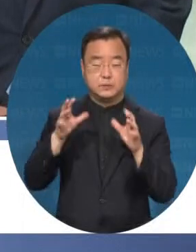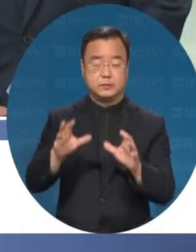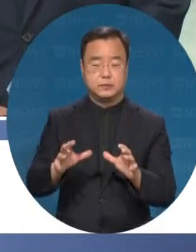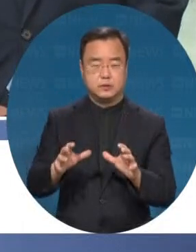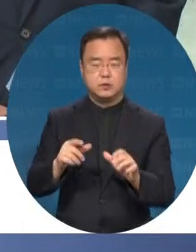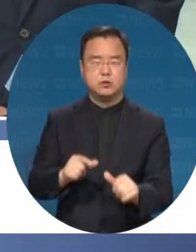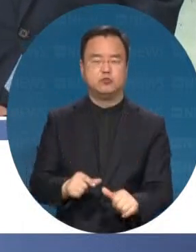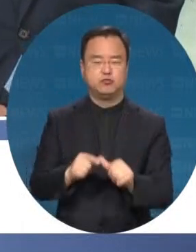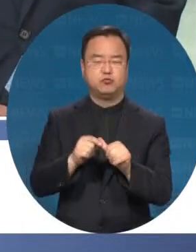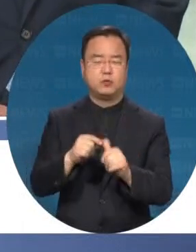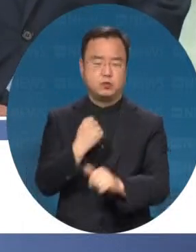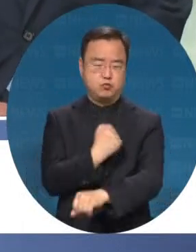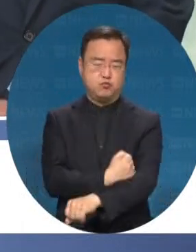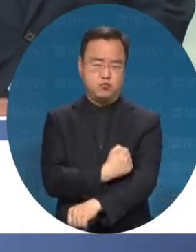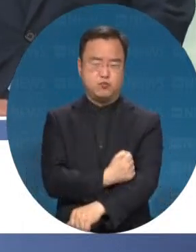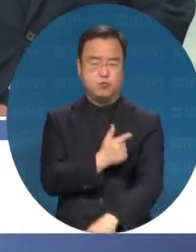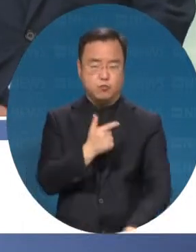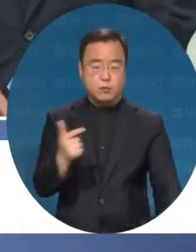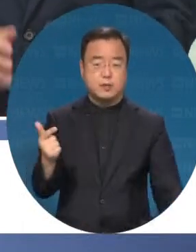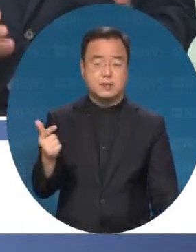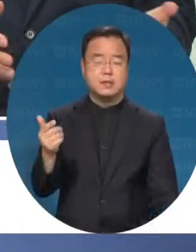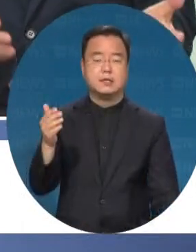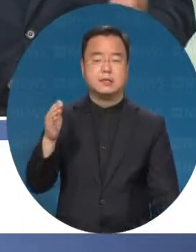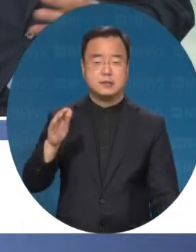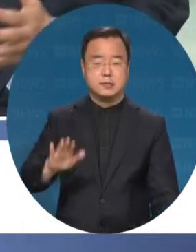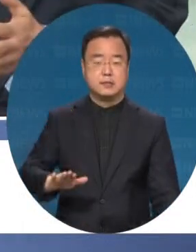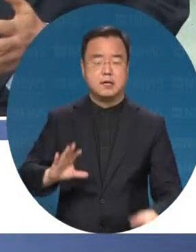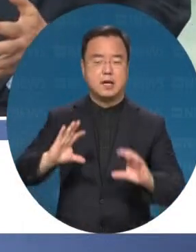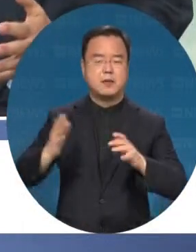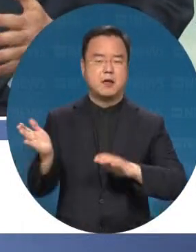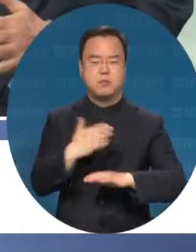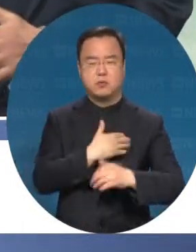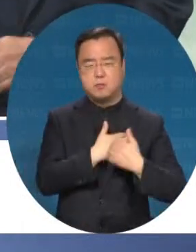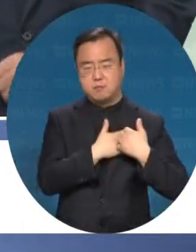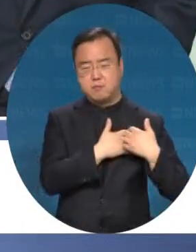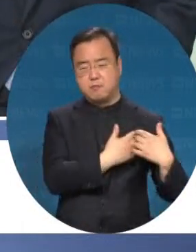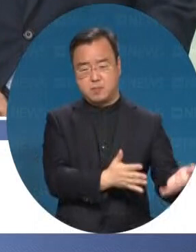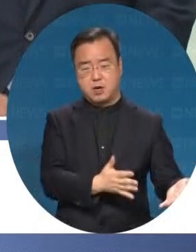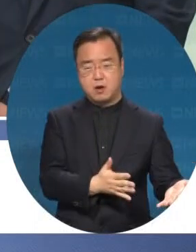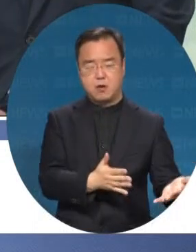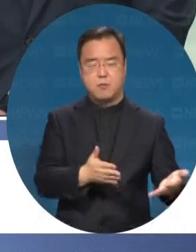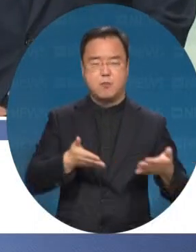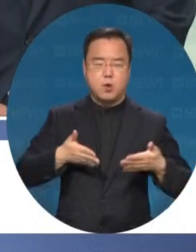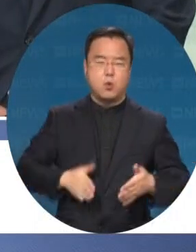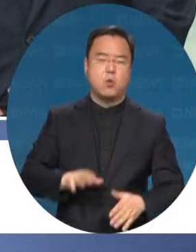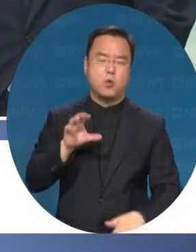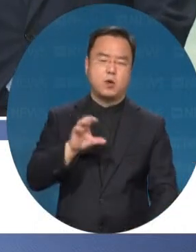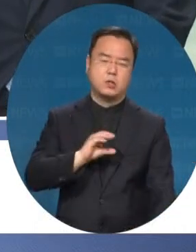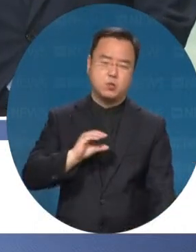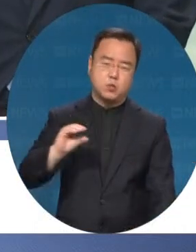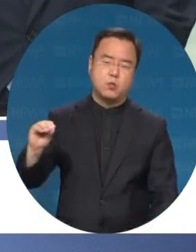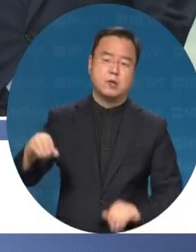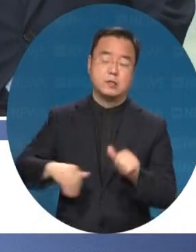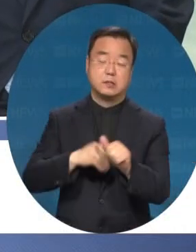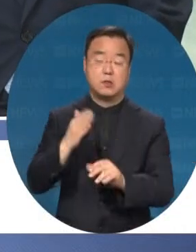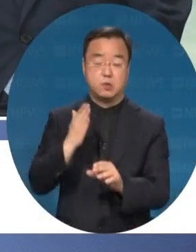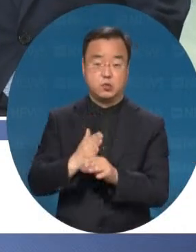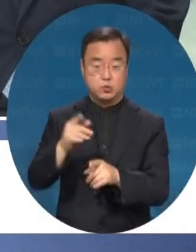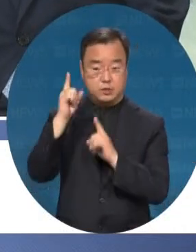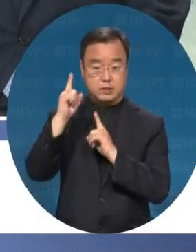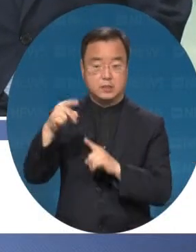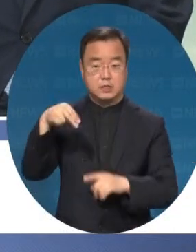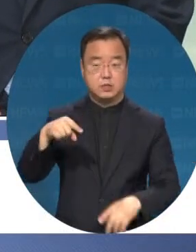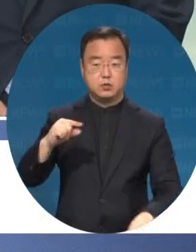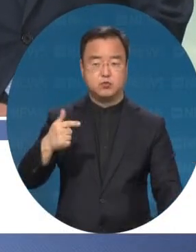구하는 큰 공을 세웠음에도 불구하고 나라로부터 버림을 받고 낙행하는 그 과정에서 이순신이